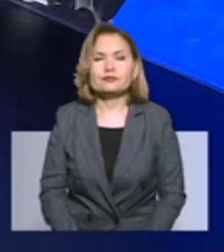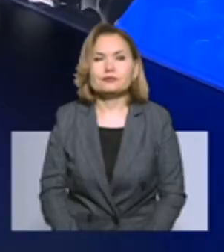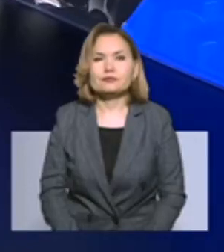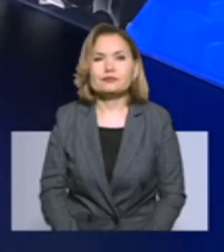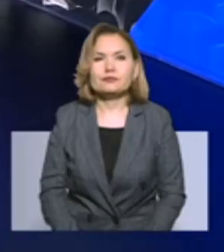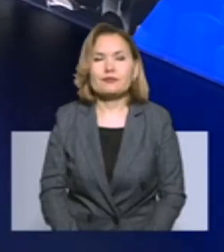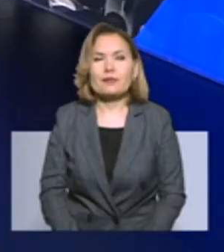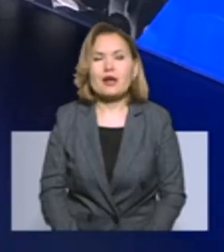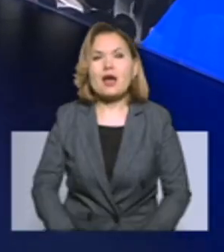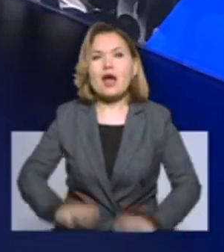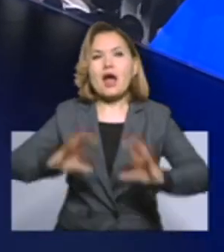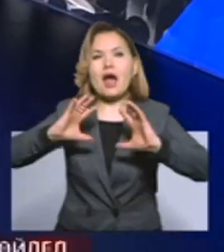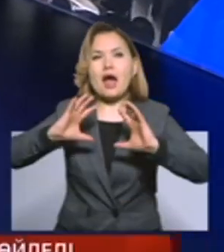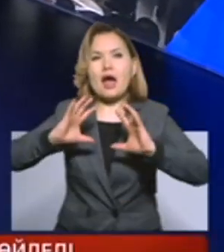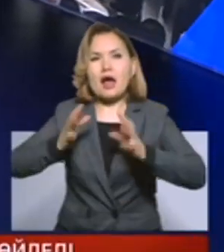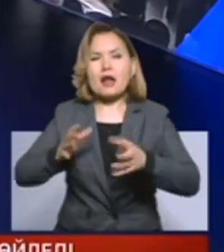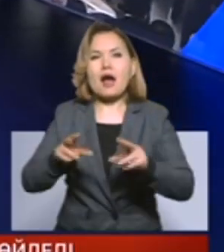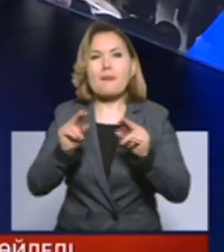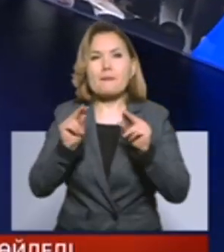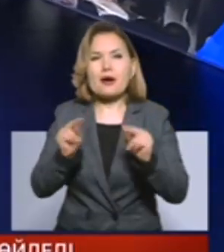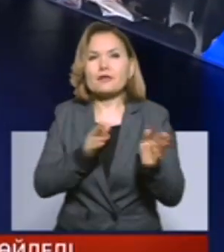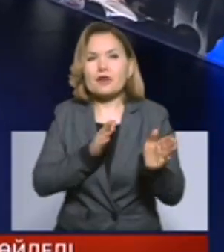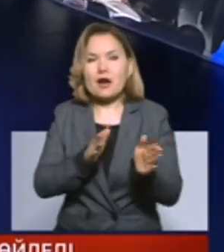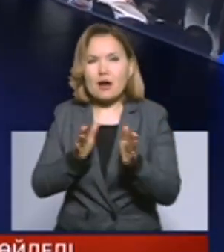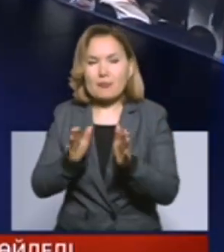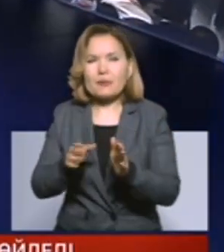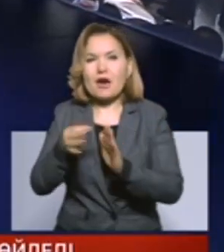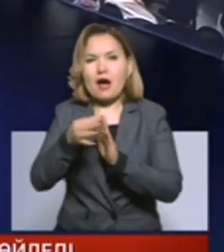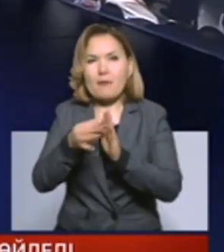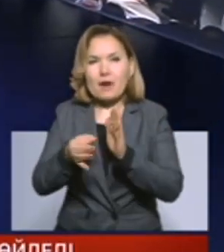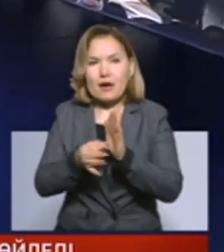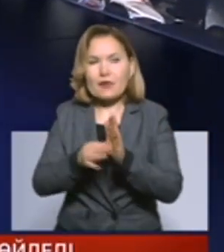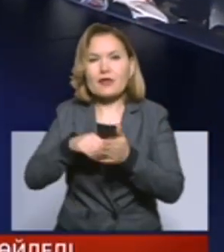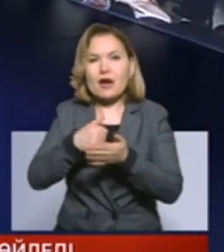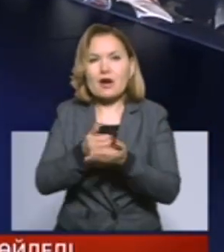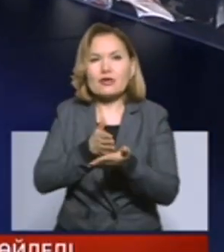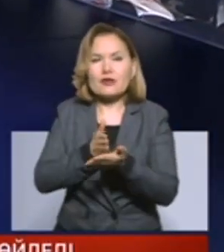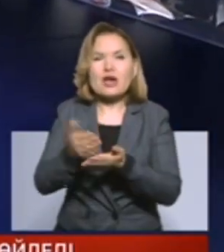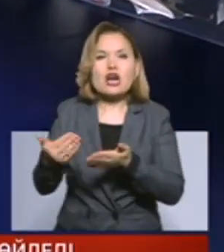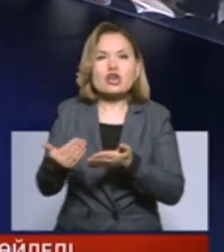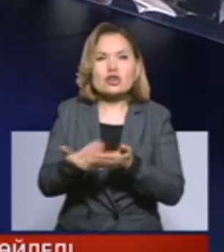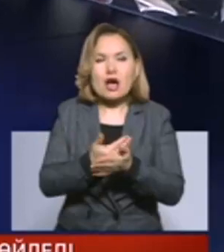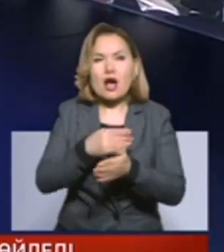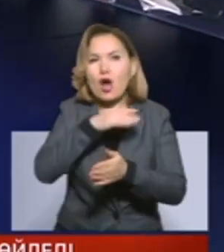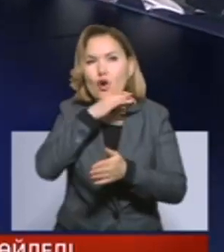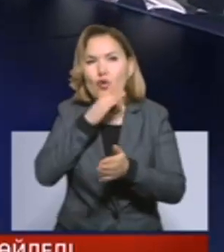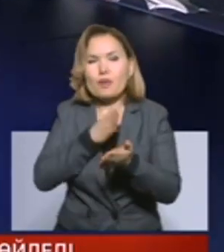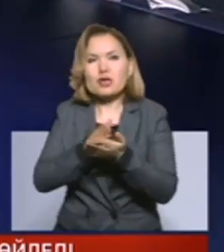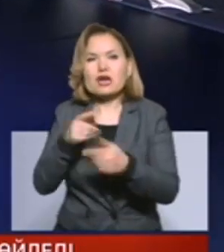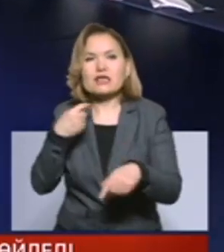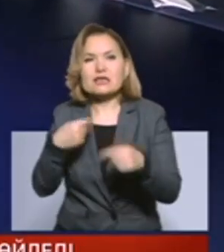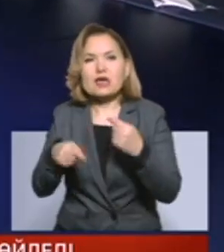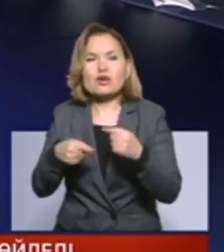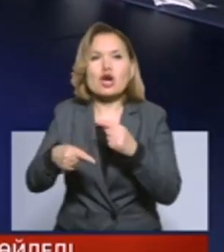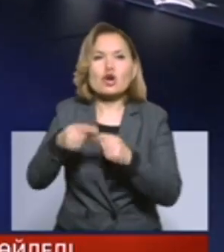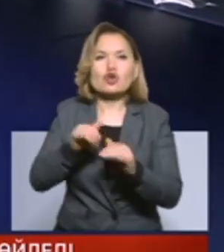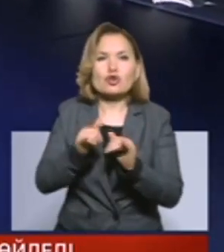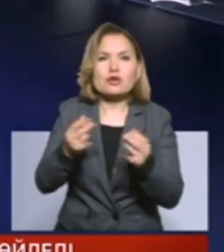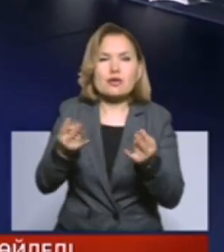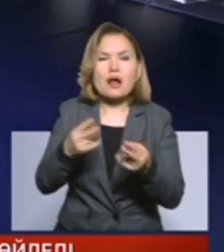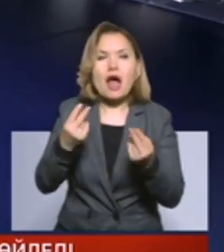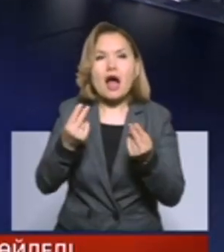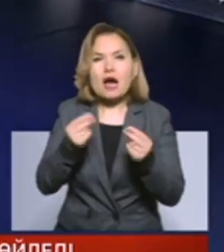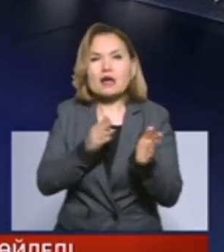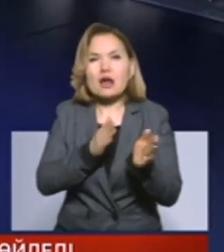Енді ретімен әлемге әділдік пен ашықтық қағидаттарына негізделген жаңа әрі көп жақты сауда жүйесі керек. Қаржы